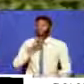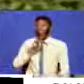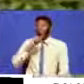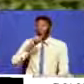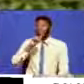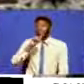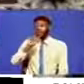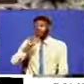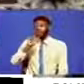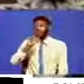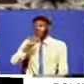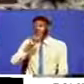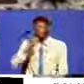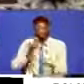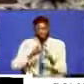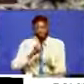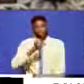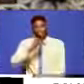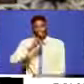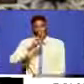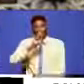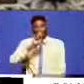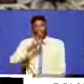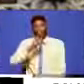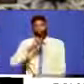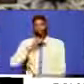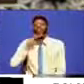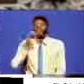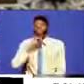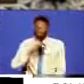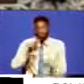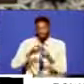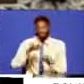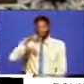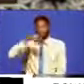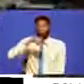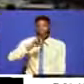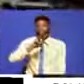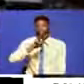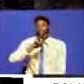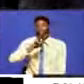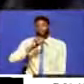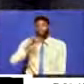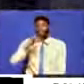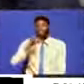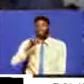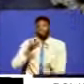pia ni marehemu, na Pwagu ambaye pia ni marehemu.